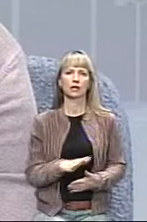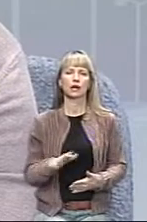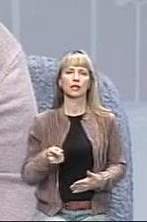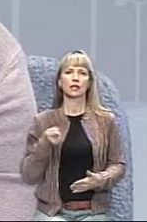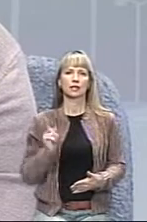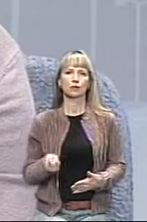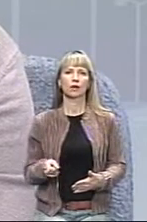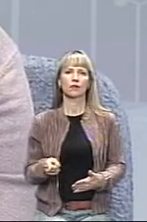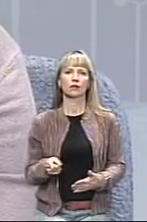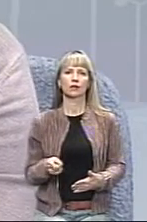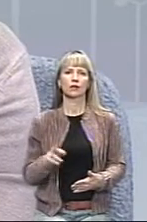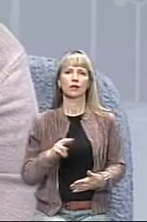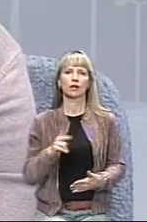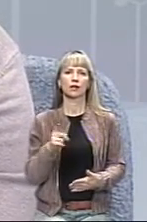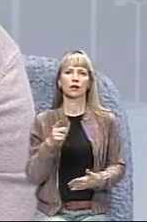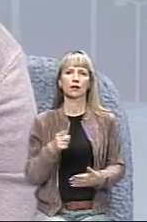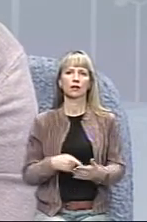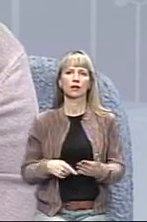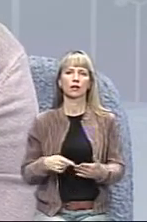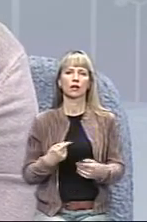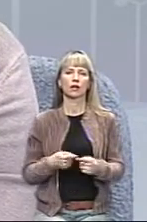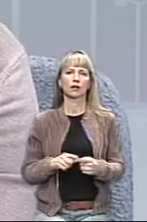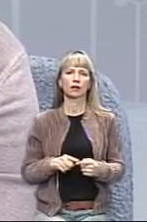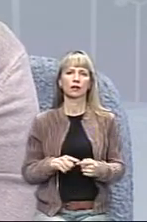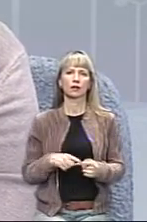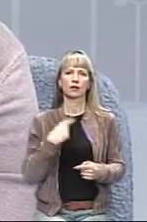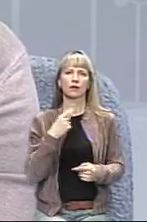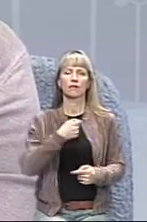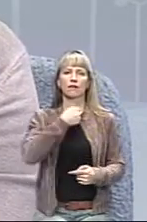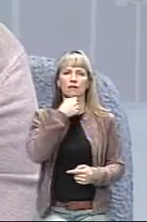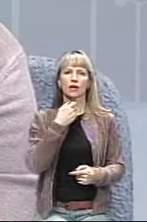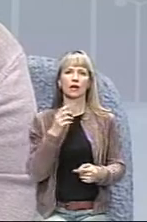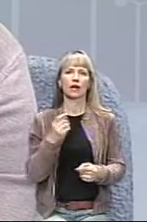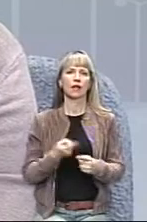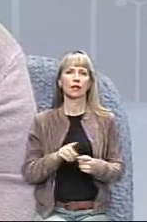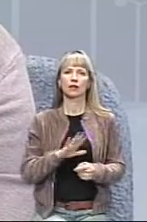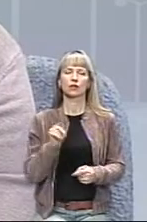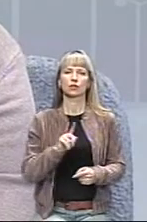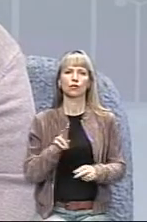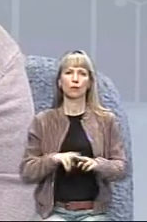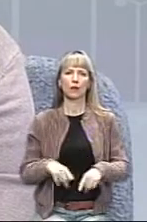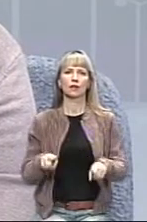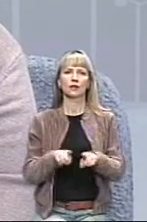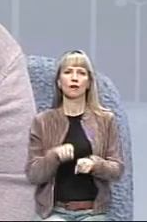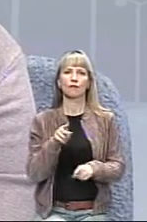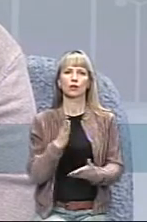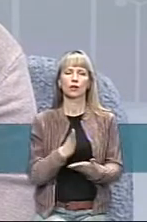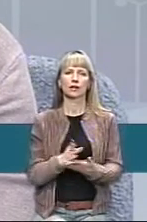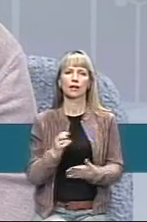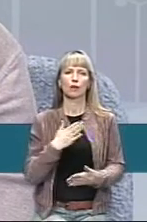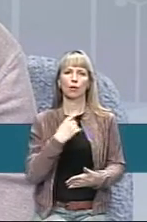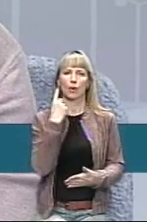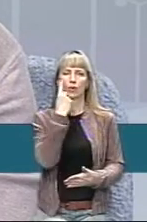насправді, як вірно Володимир зазначив, насправді вік – це не те, що в паспорті, і так воно є. Навіть на моїх